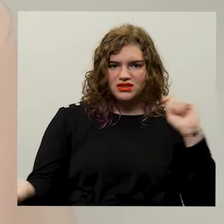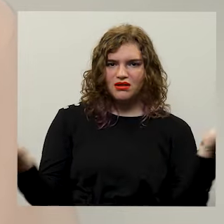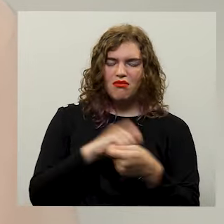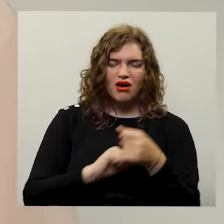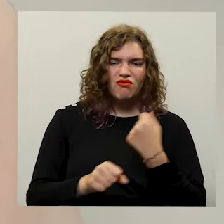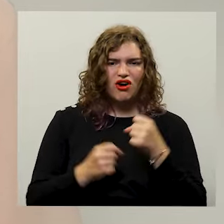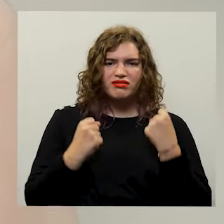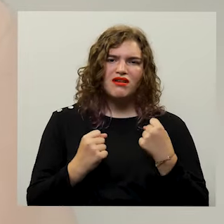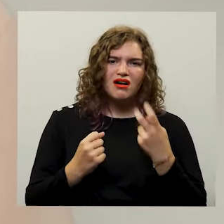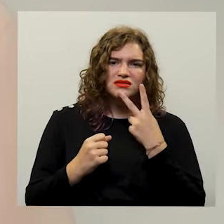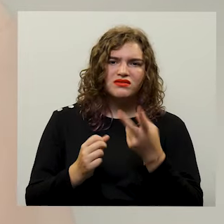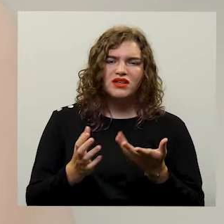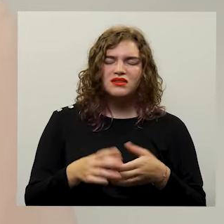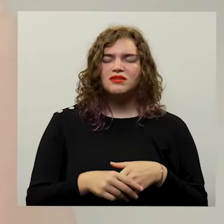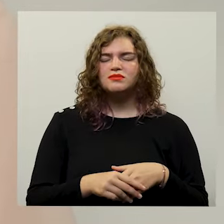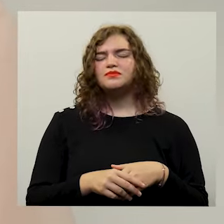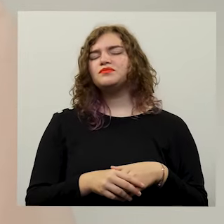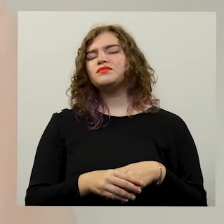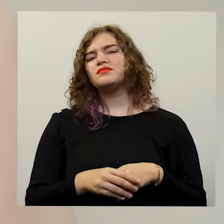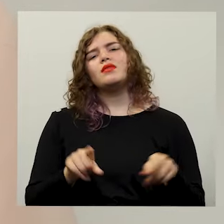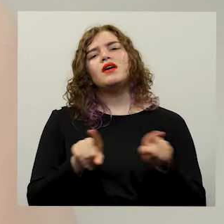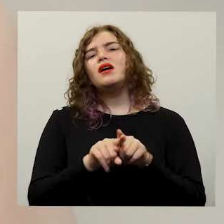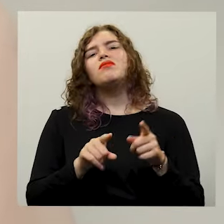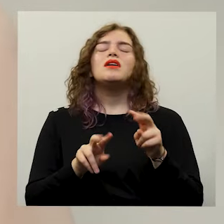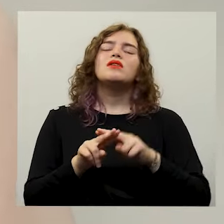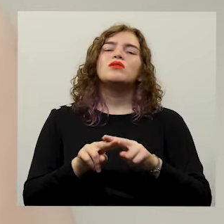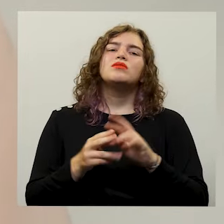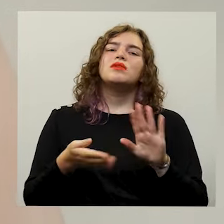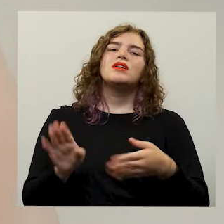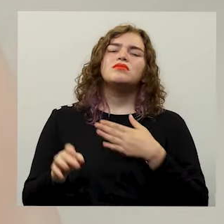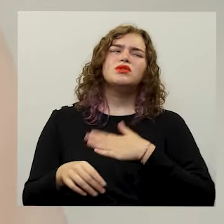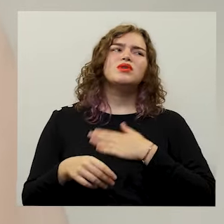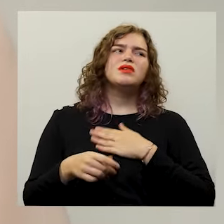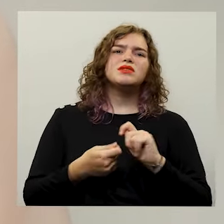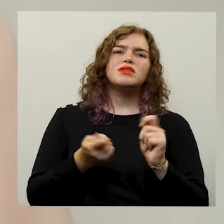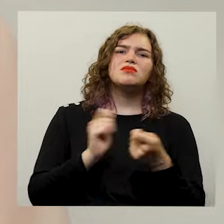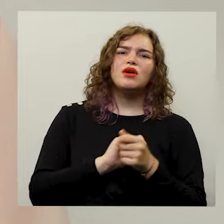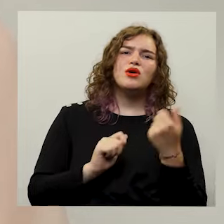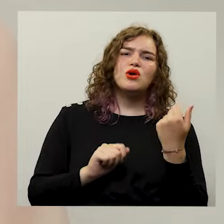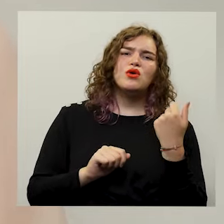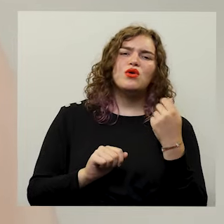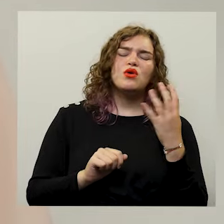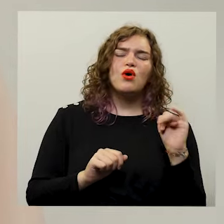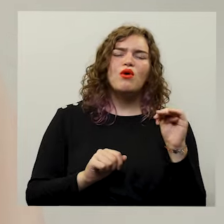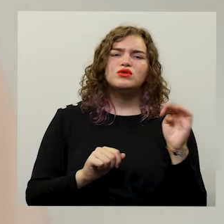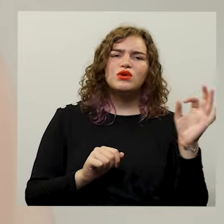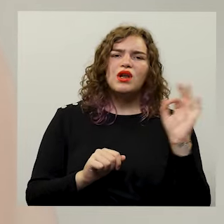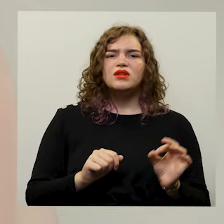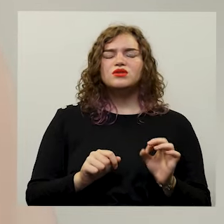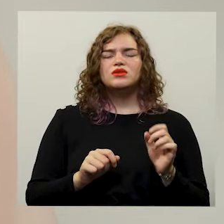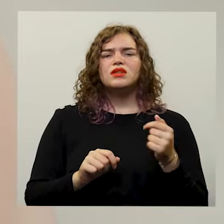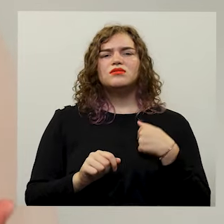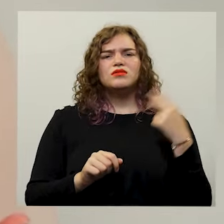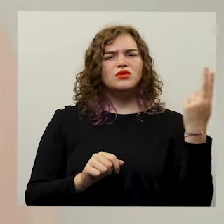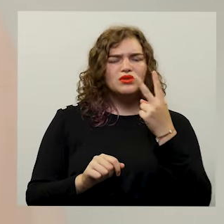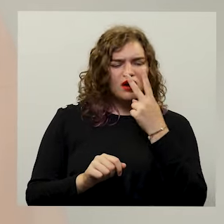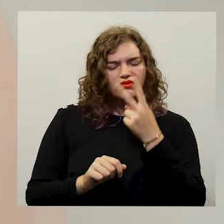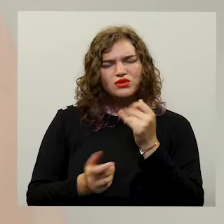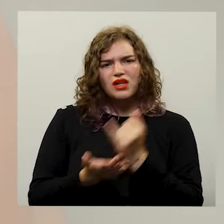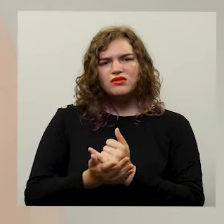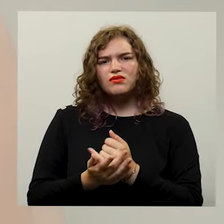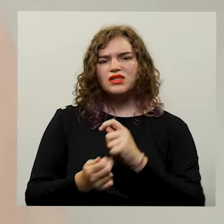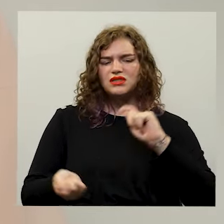Și, cum ați spus și la început, dorim o schimbare de poate 99%, 9%. Dumnezeu a făcut o